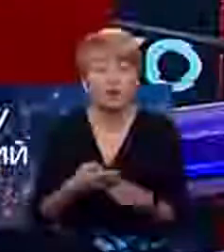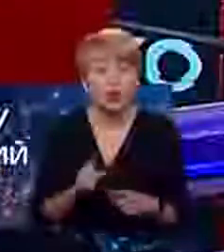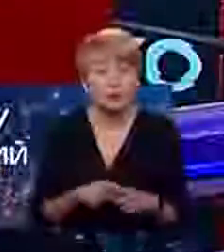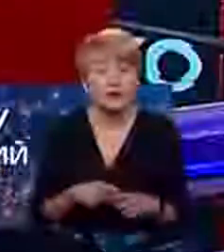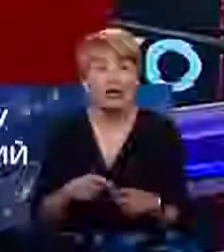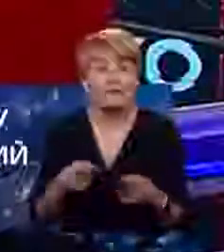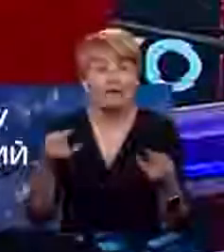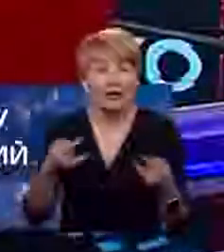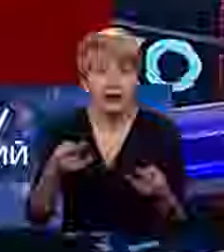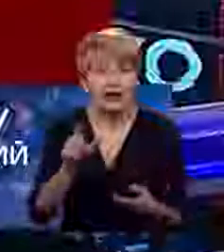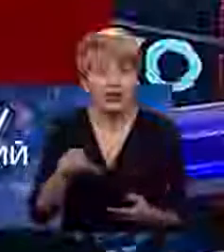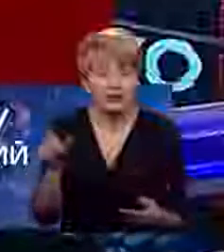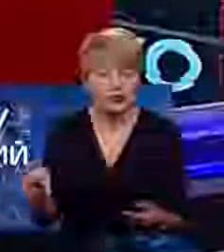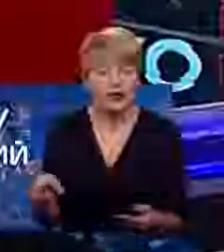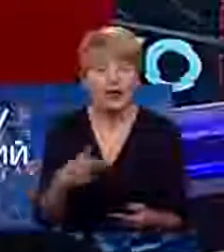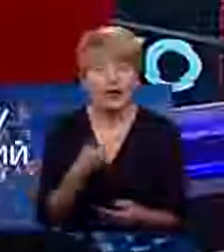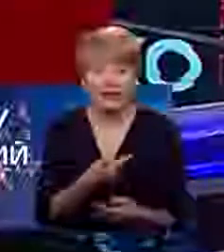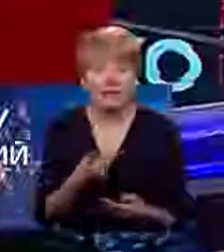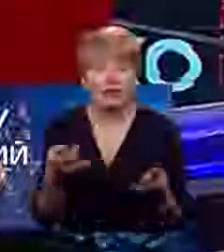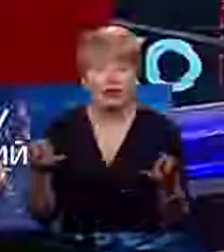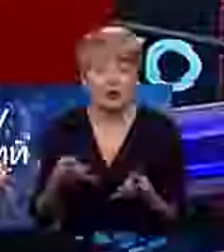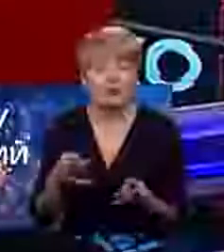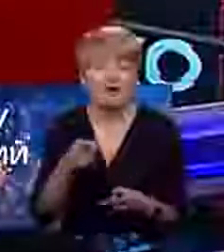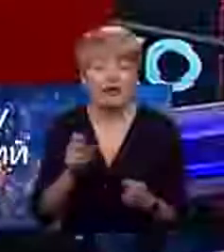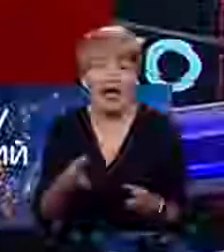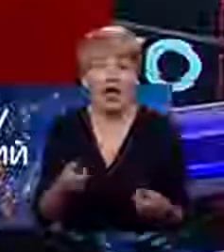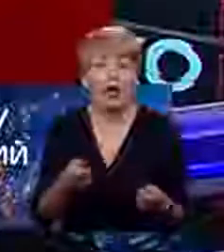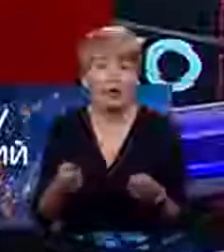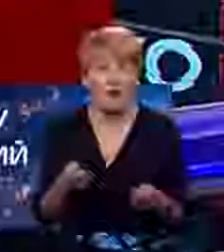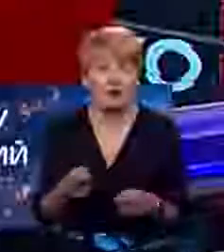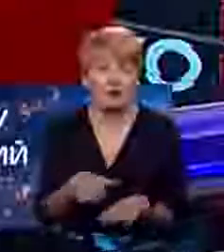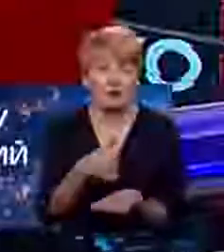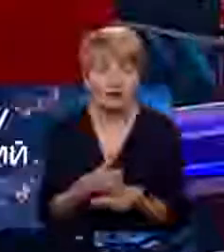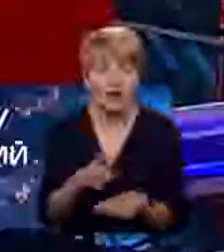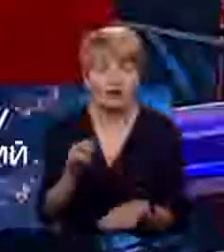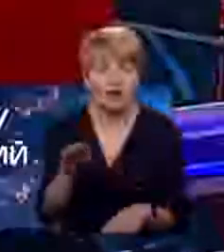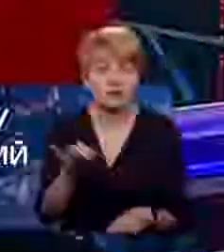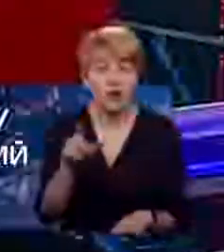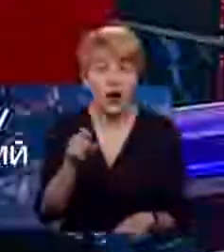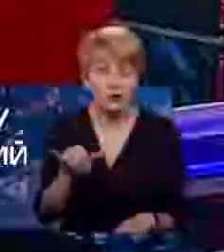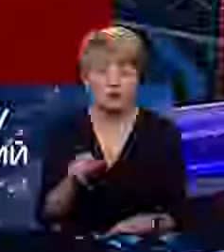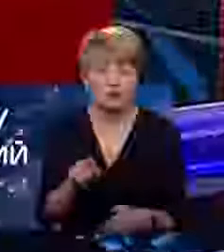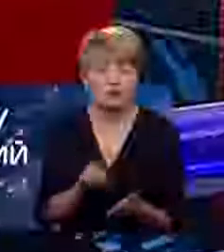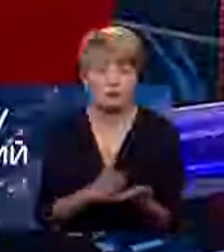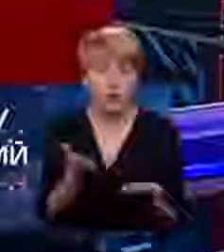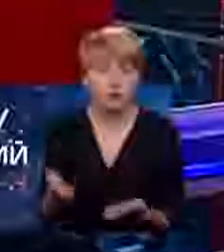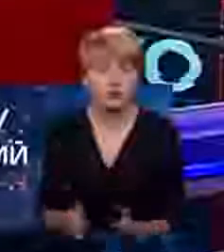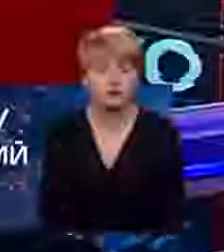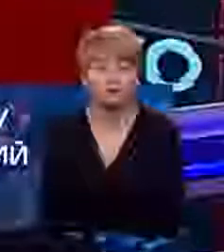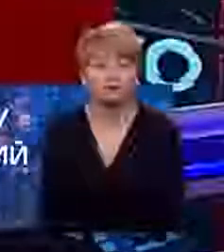їм треба, щоб ви, як Коболєв, який керує зараз «Нафтогазом», роз'яснили, щось сказали, цифри і так далі. Прошу вас.